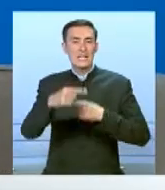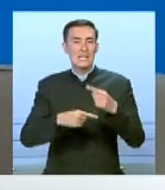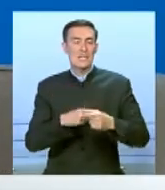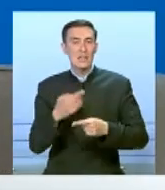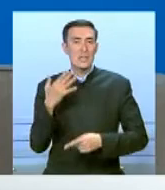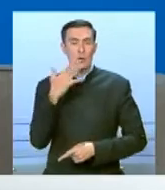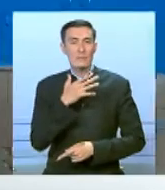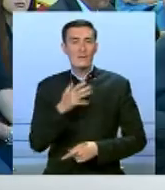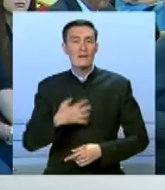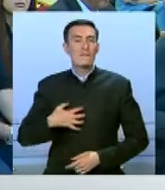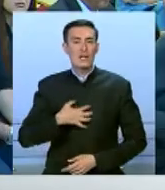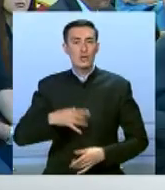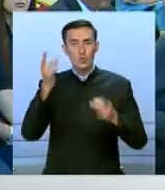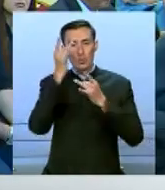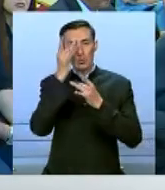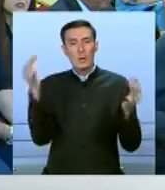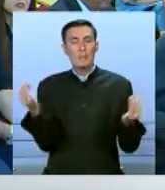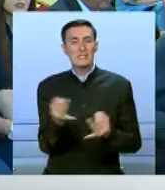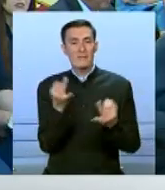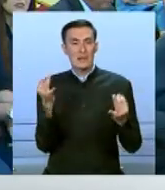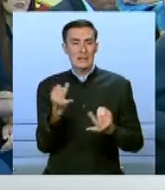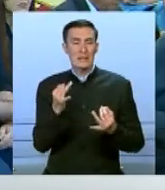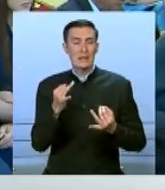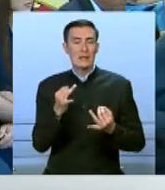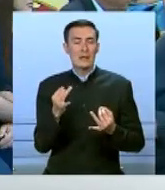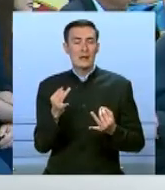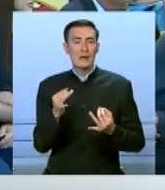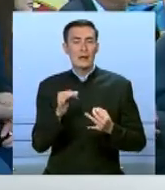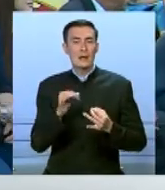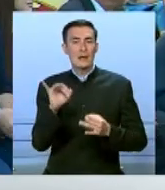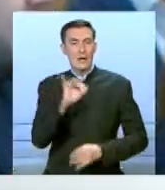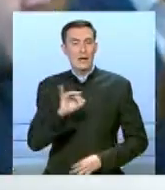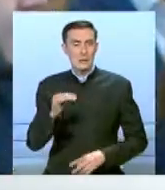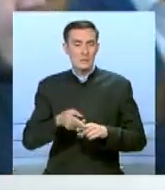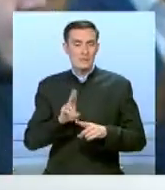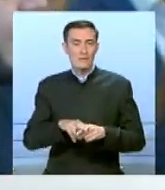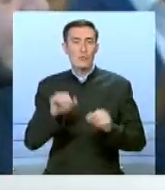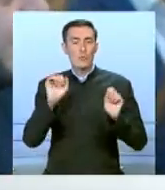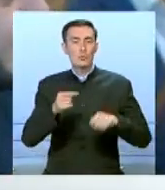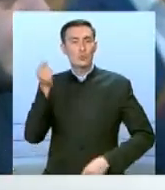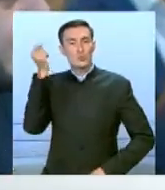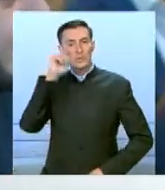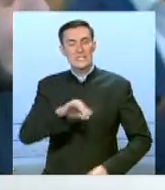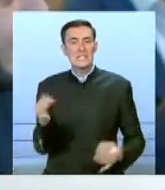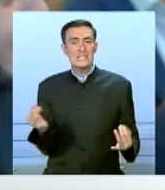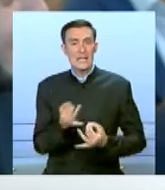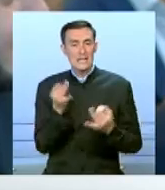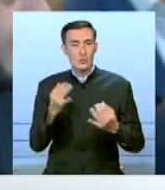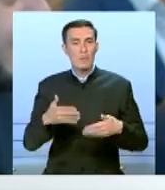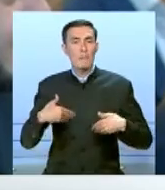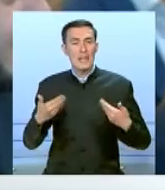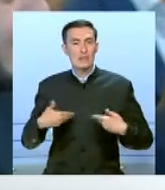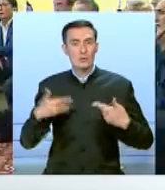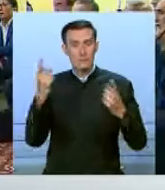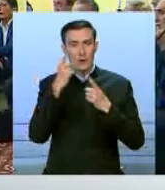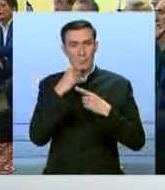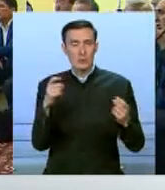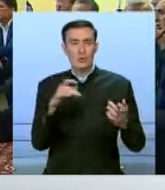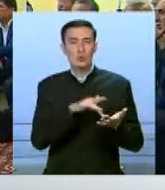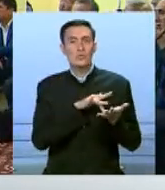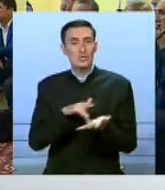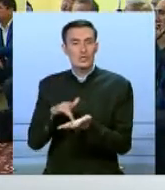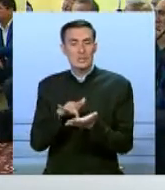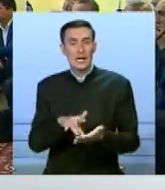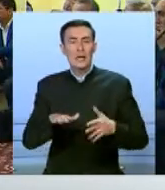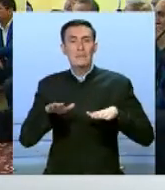носящее сакральный, культурный, познавательный характер. Пользователи смогут узнать интересную и полезную информацию о